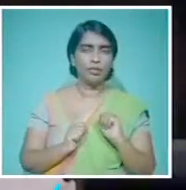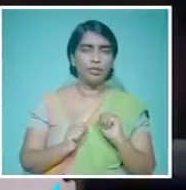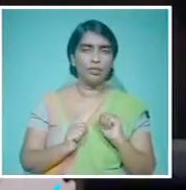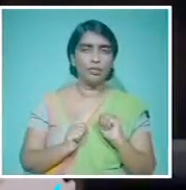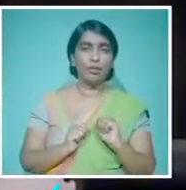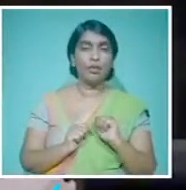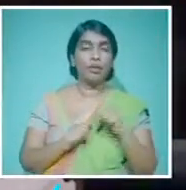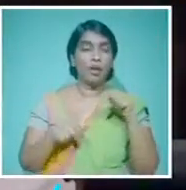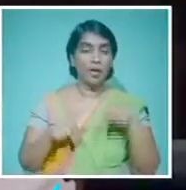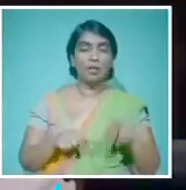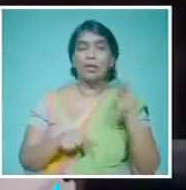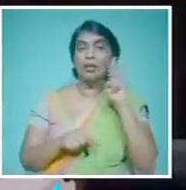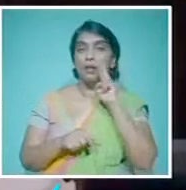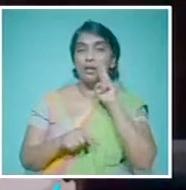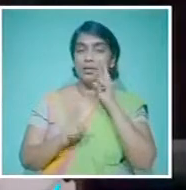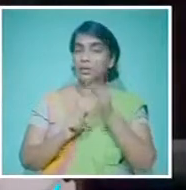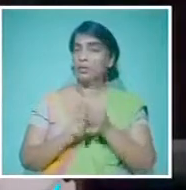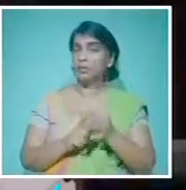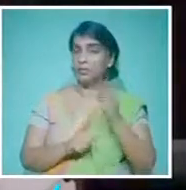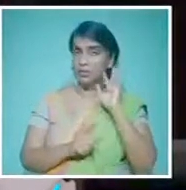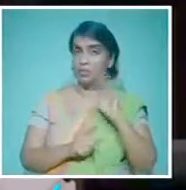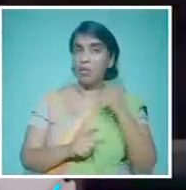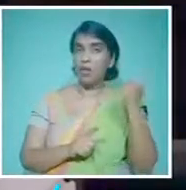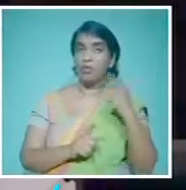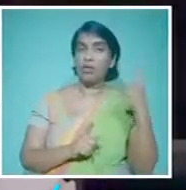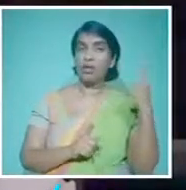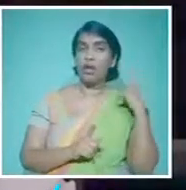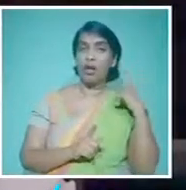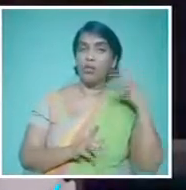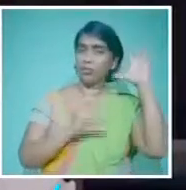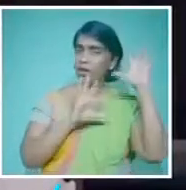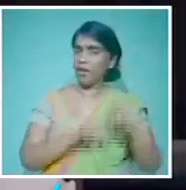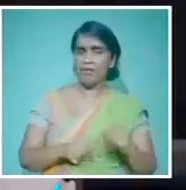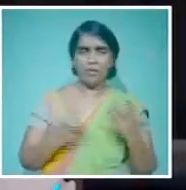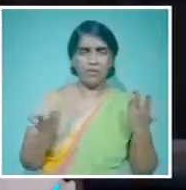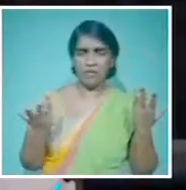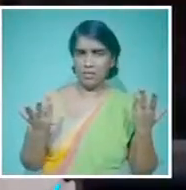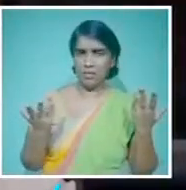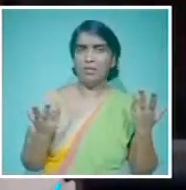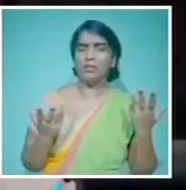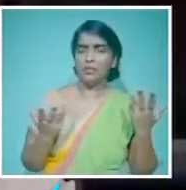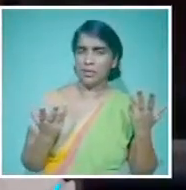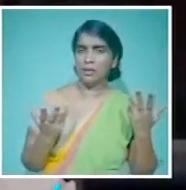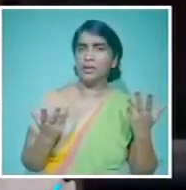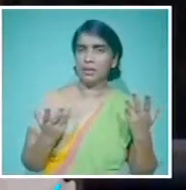Habe Rahil Wickremesinghe janadhipathiyuma aluth hamudawak genaweth ne.